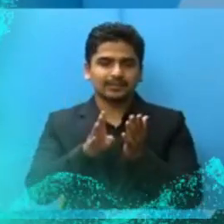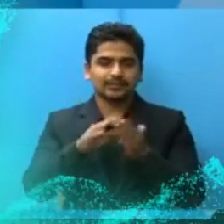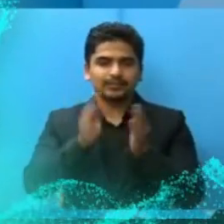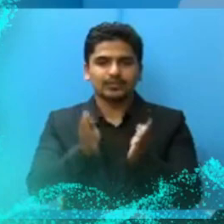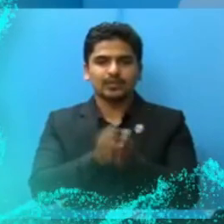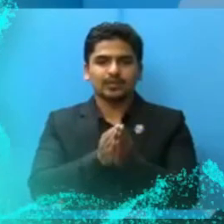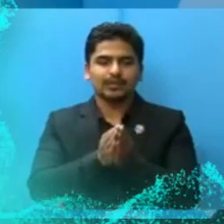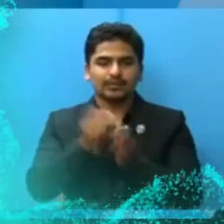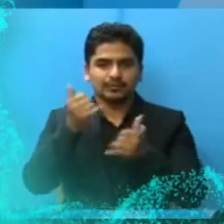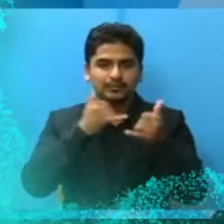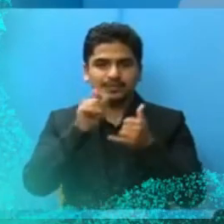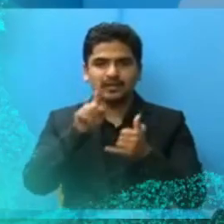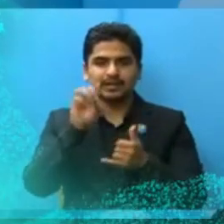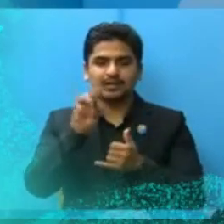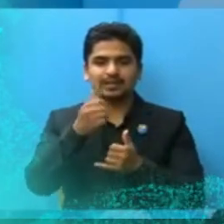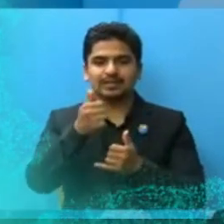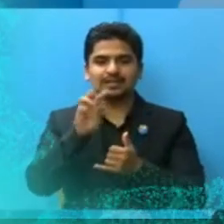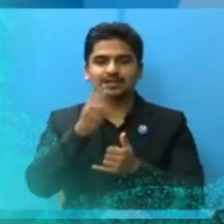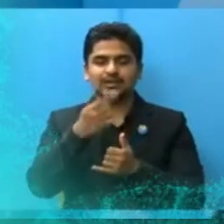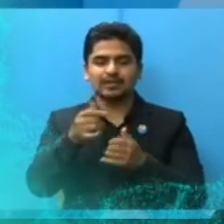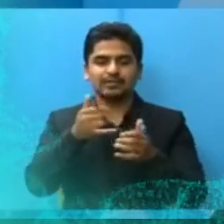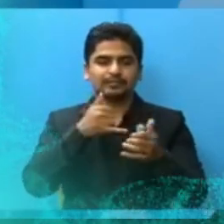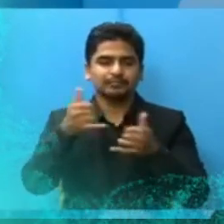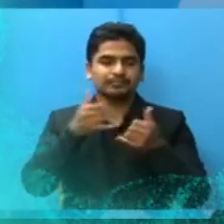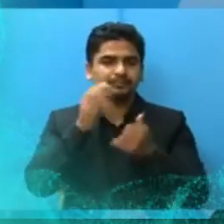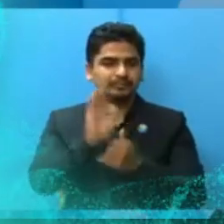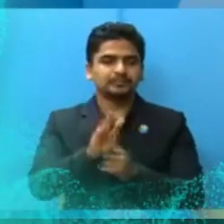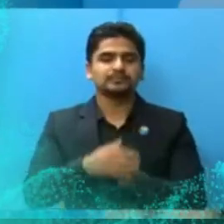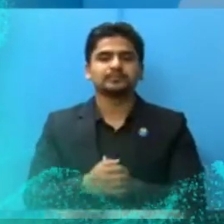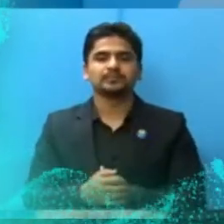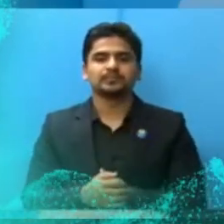जम्मा कलहरू 1063 वटा प्राप्त भएका छन्।